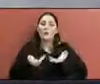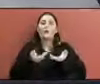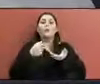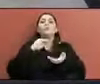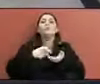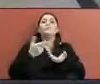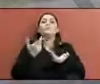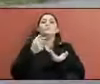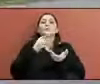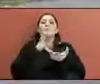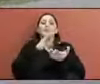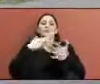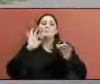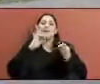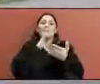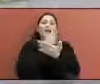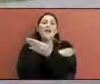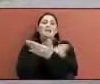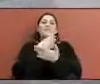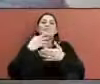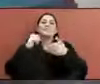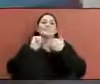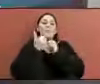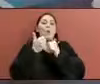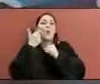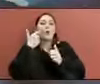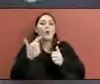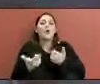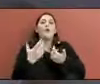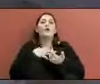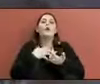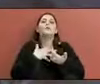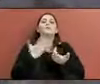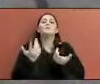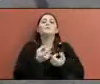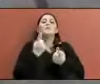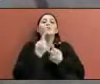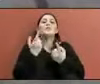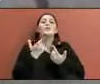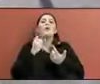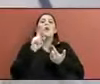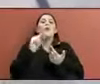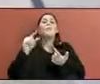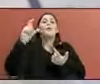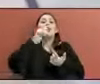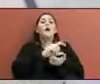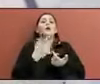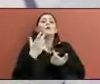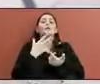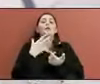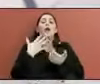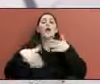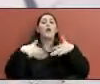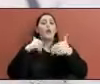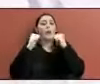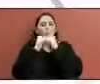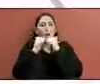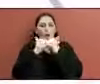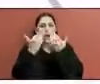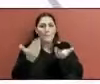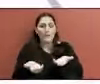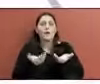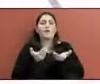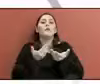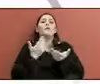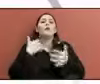Spor musabık olan yani müsabakalara katılabilecek derecede 11 ayrı branşta engellilerle ilgili şu